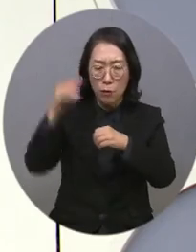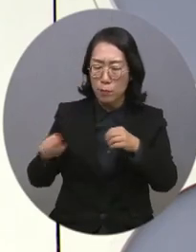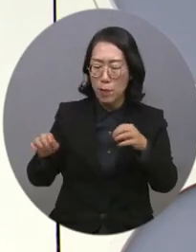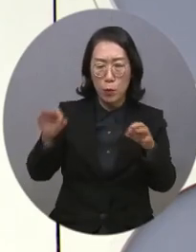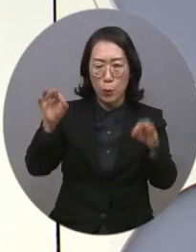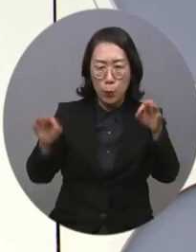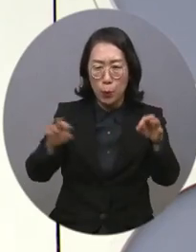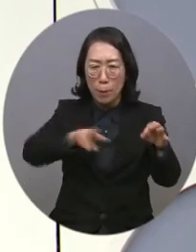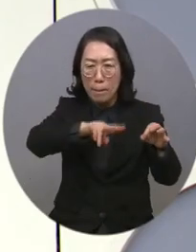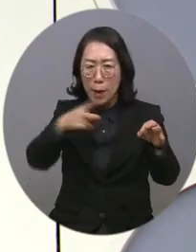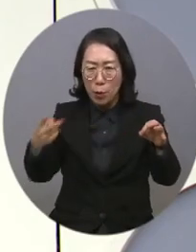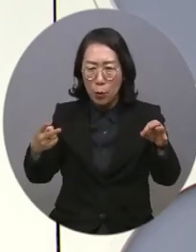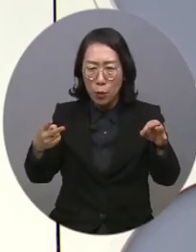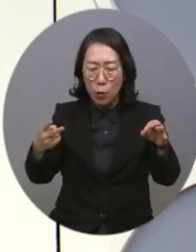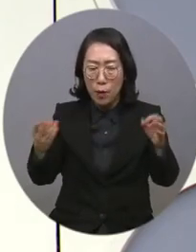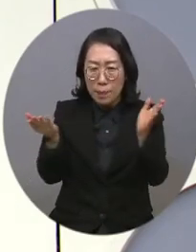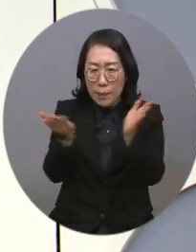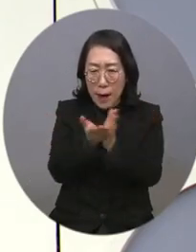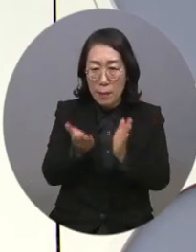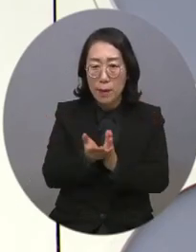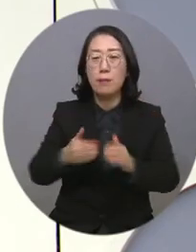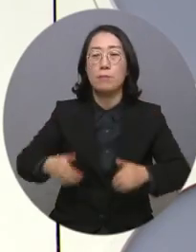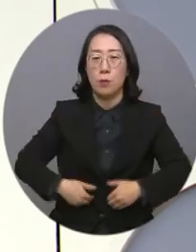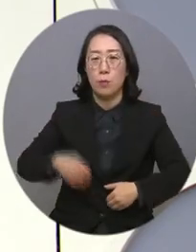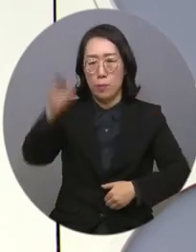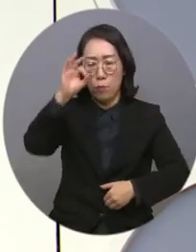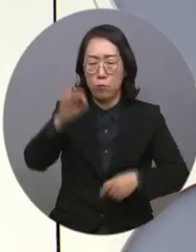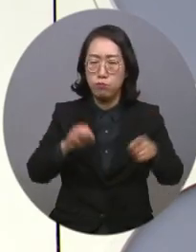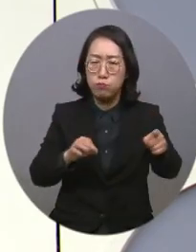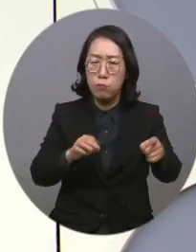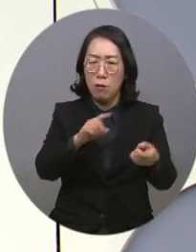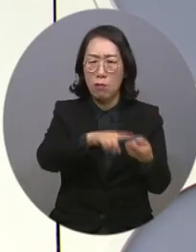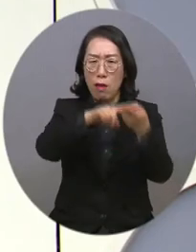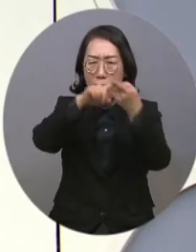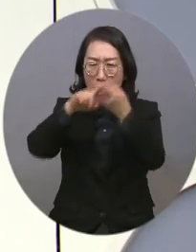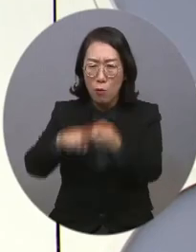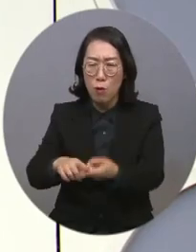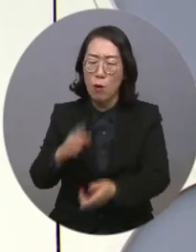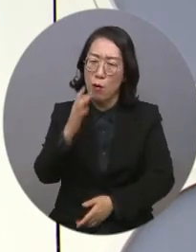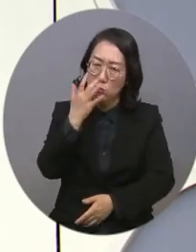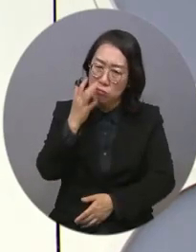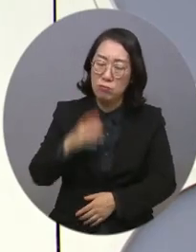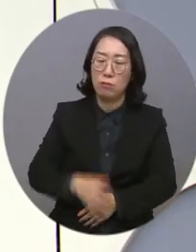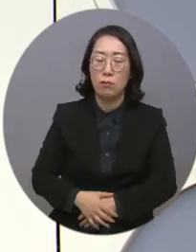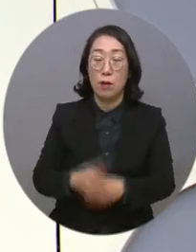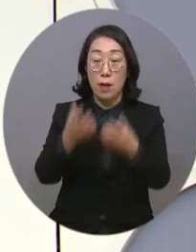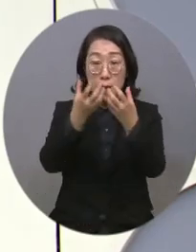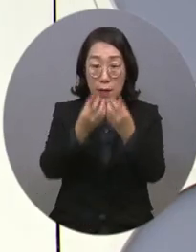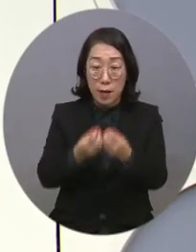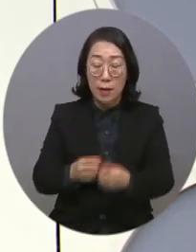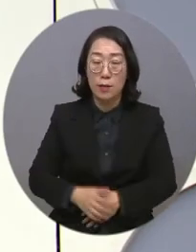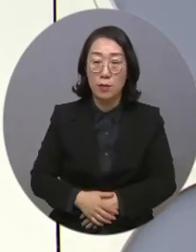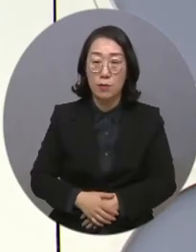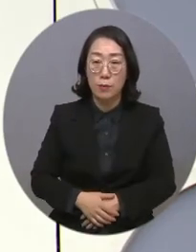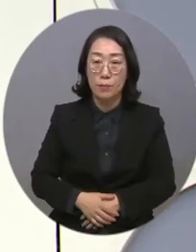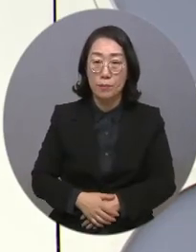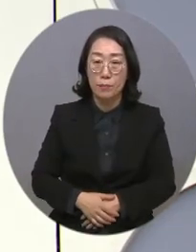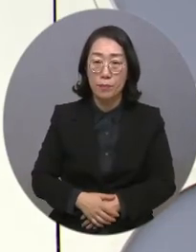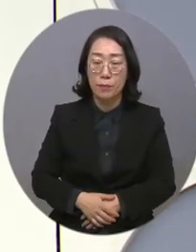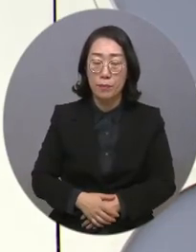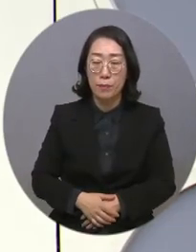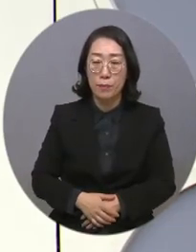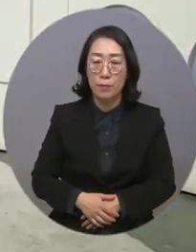되고, 만약에 이게 그대로 직역하면 이해 못할 게 많이 있거든요. 예. 한 예를 들어서 우리 외대 영어과 교수였고